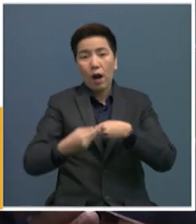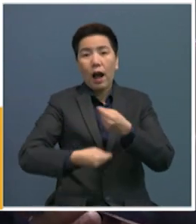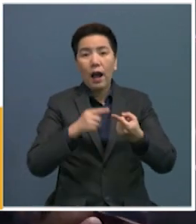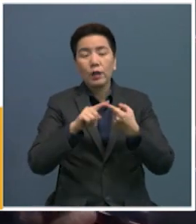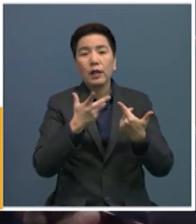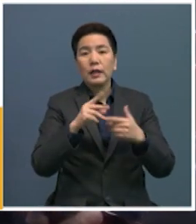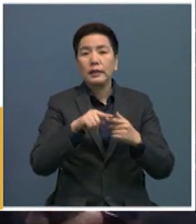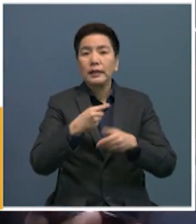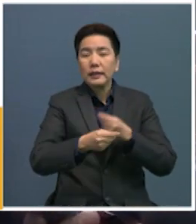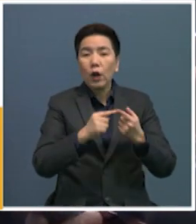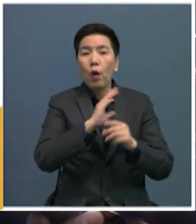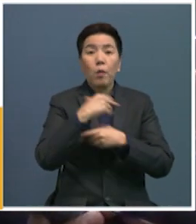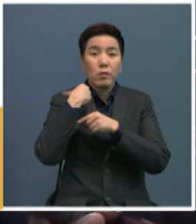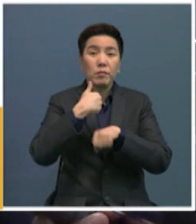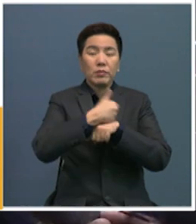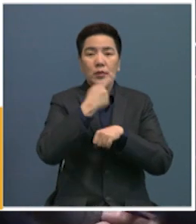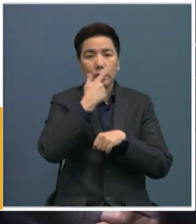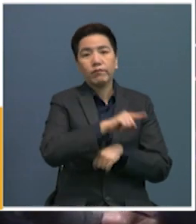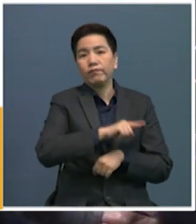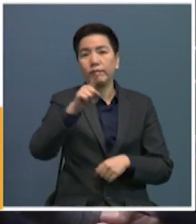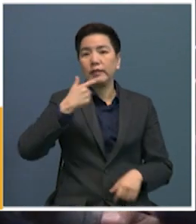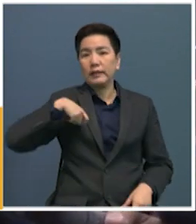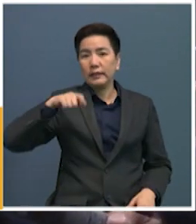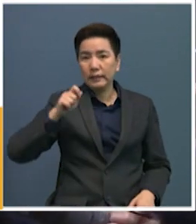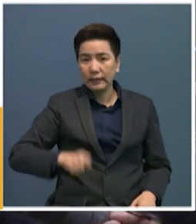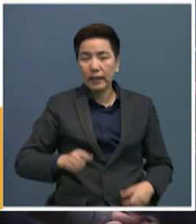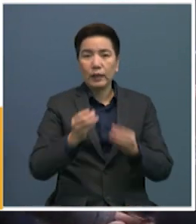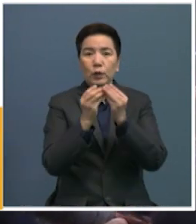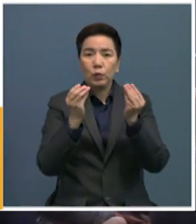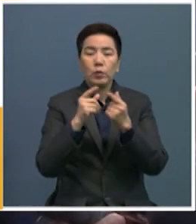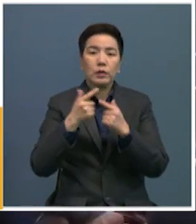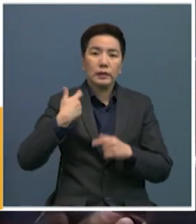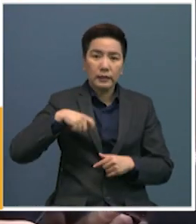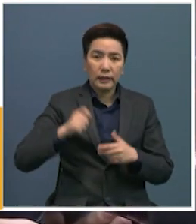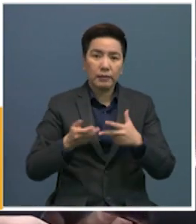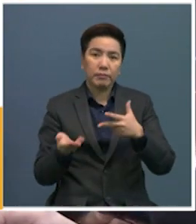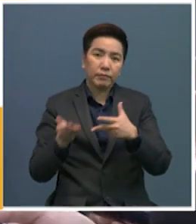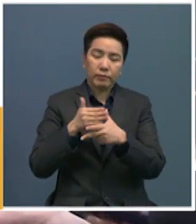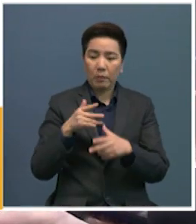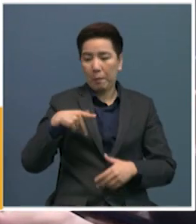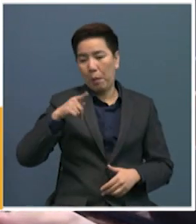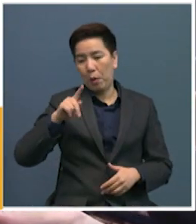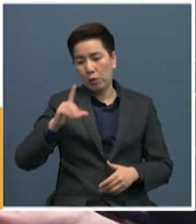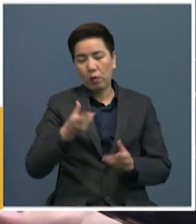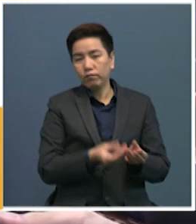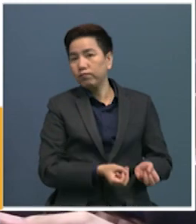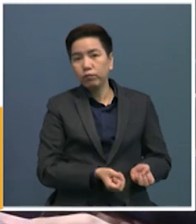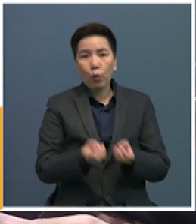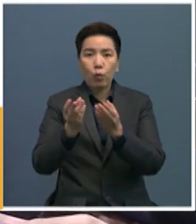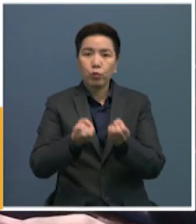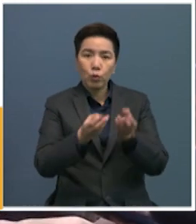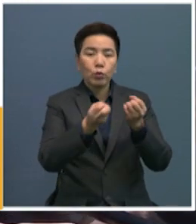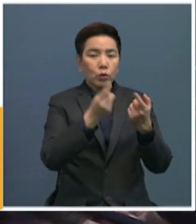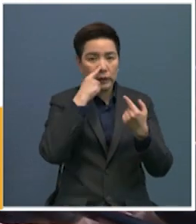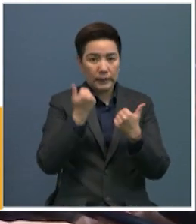นะคะก็อาจจะดำเนินการต่อที่ศาลรัฐธรรมนูญศาลฎีกาถือว่าทำปปชก็รวบรวมกันไปด้วยตอนนี้รายละเอียดเนี่ยกำลัง